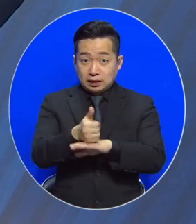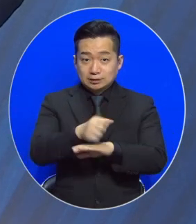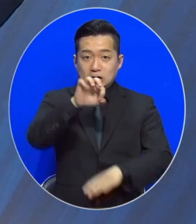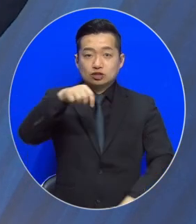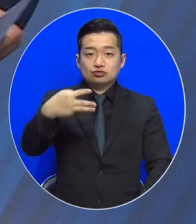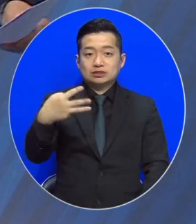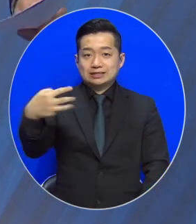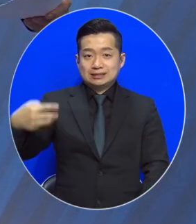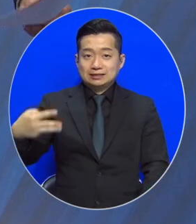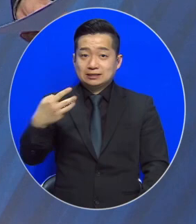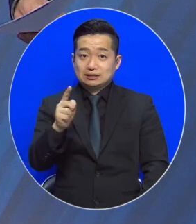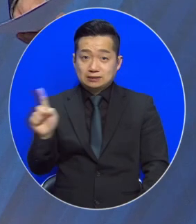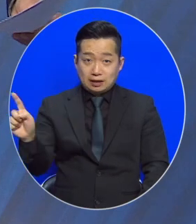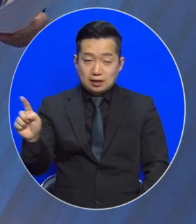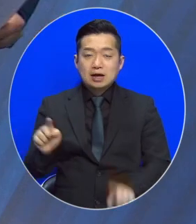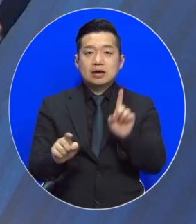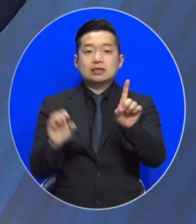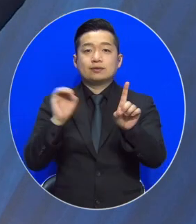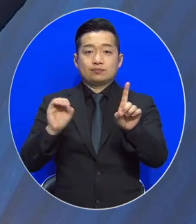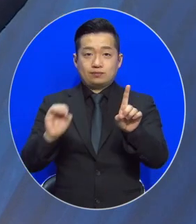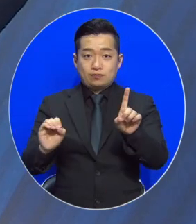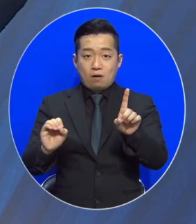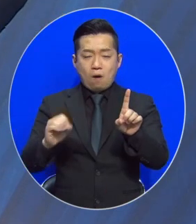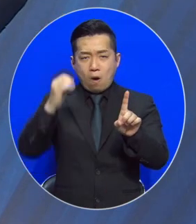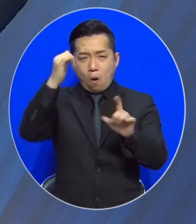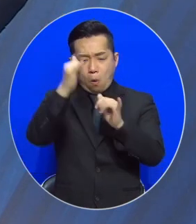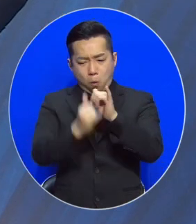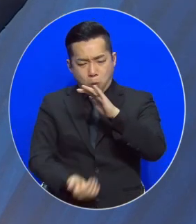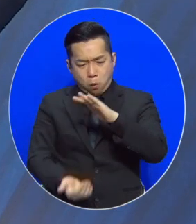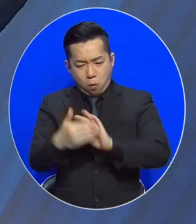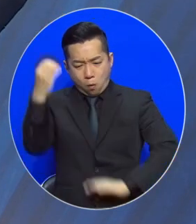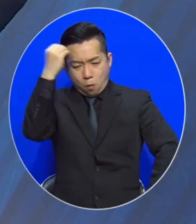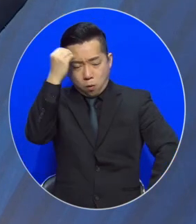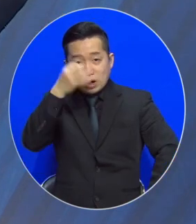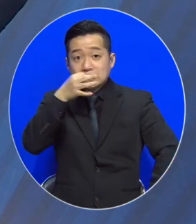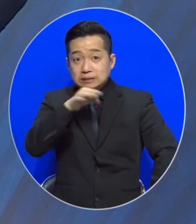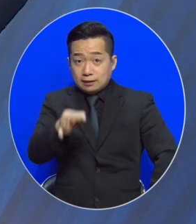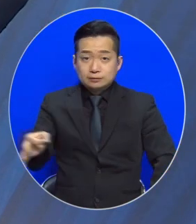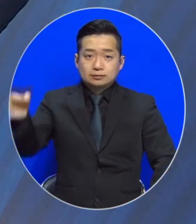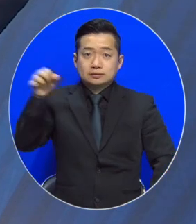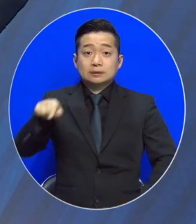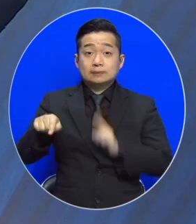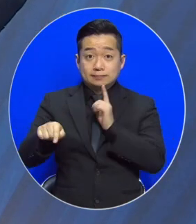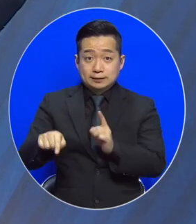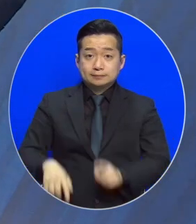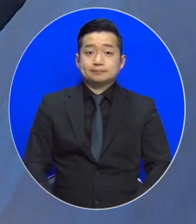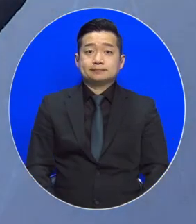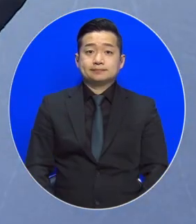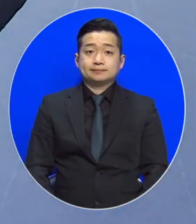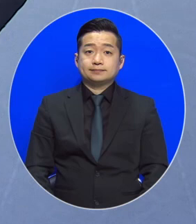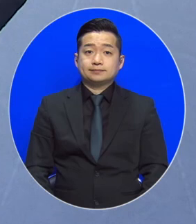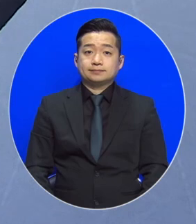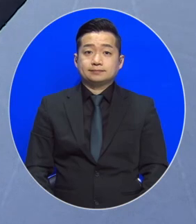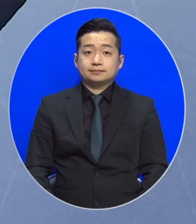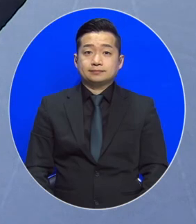울트라 스텝은 1% 포인트라는 사상 초유의 기준금리 변동폭을 지칭합니다